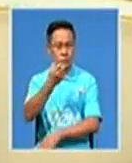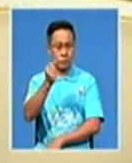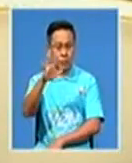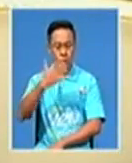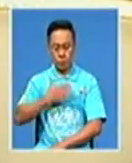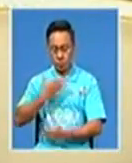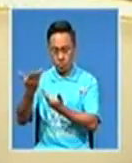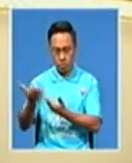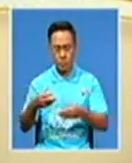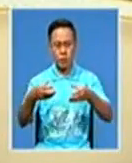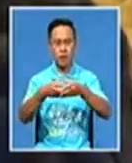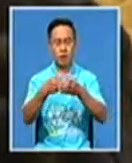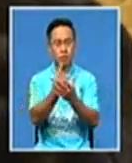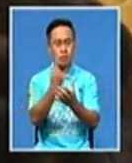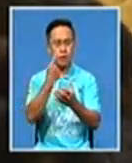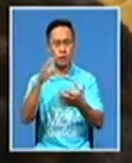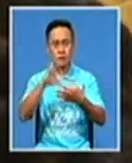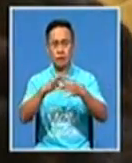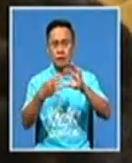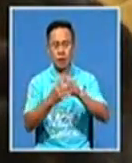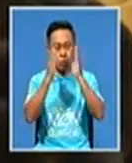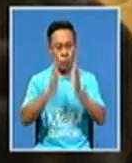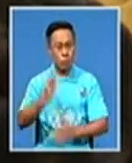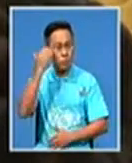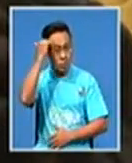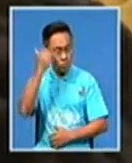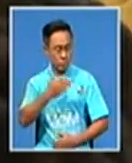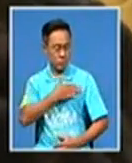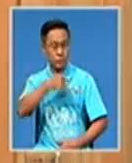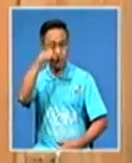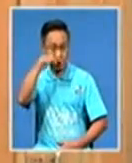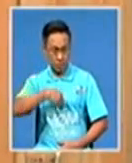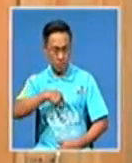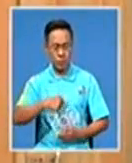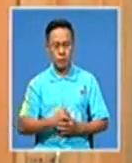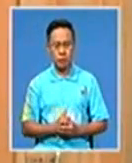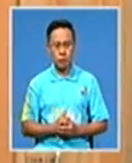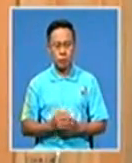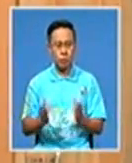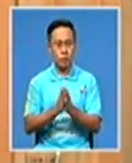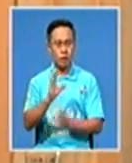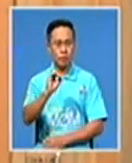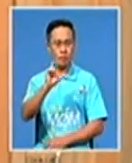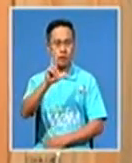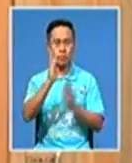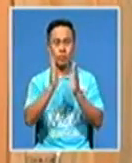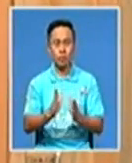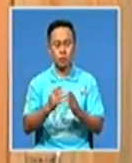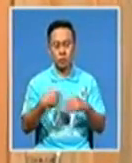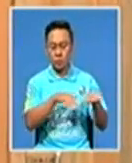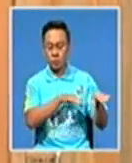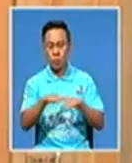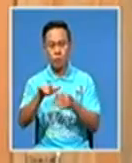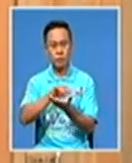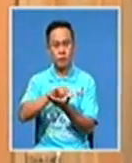สต้อนรับคณะผู้แทนนักกีฬาผู้พิการทางสติปัญญาทีมชาติไทยนะครับจำนวน53คนก่อนเดินทางไปแข่งขั